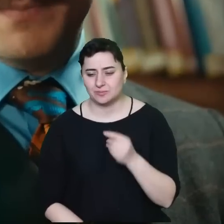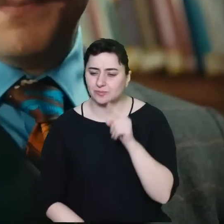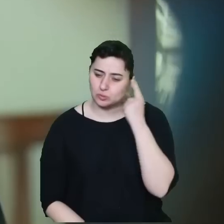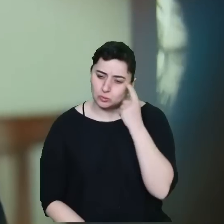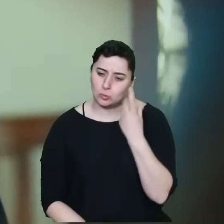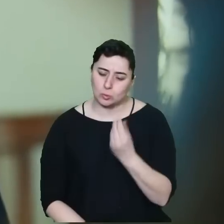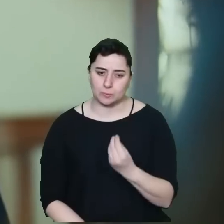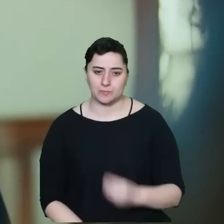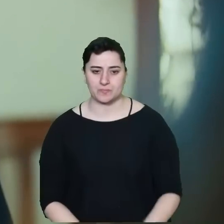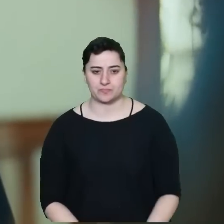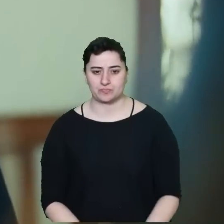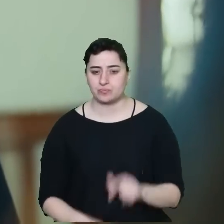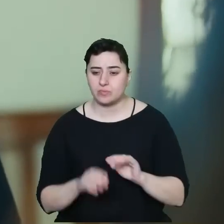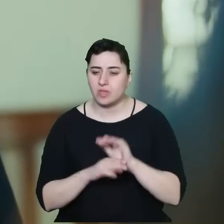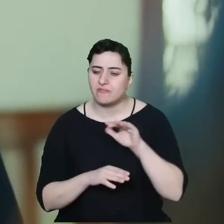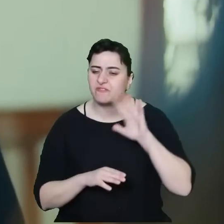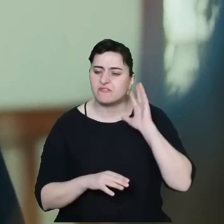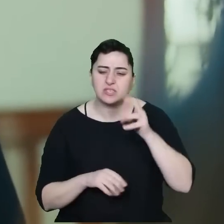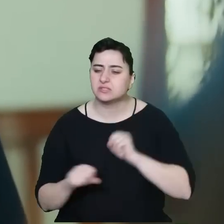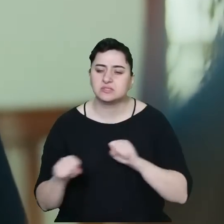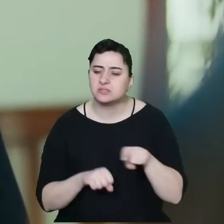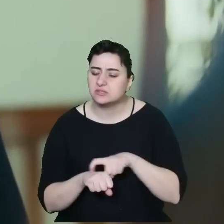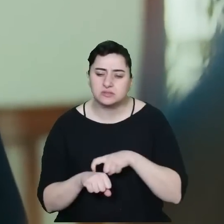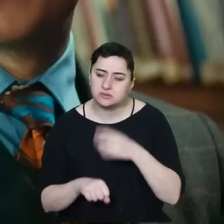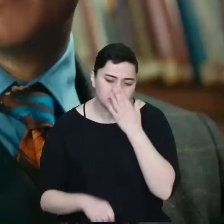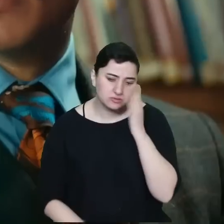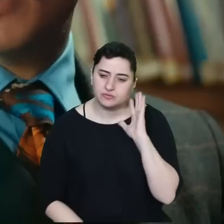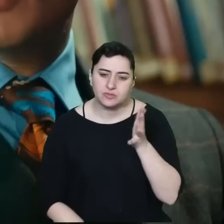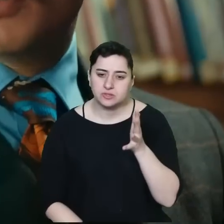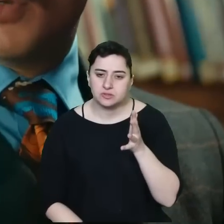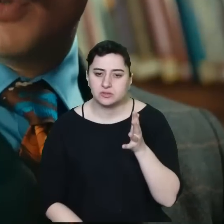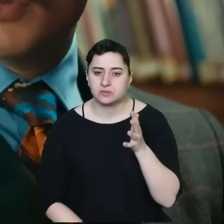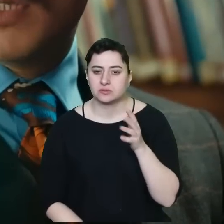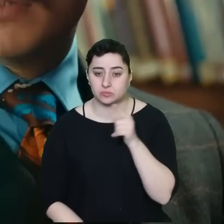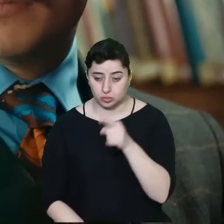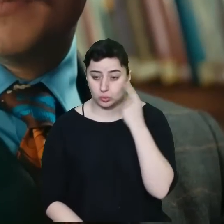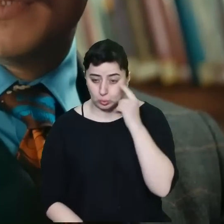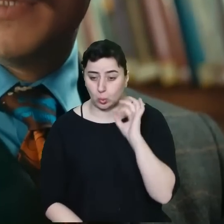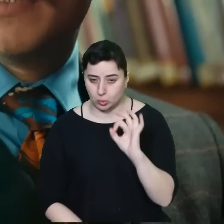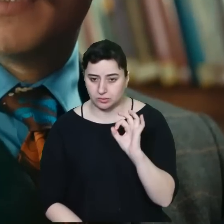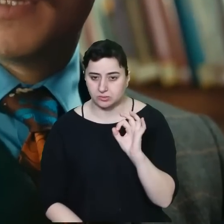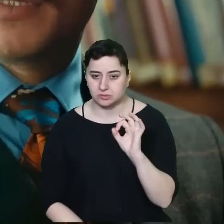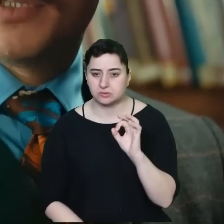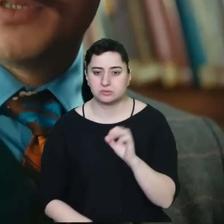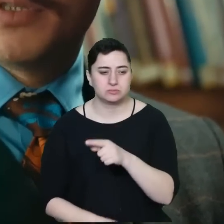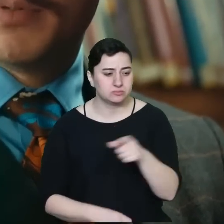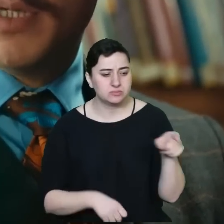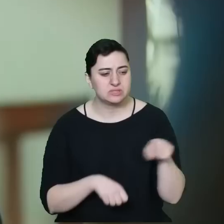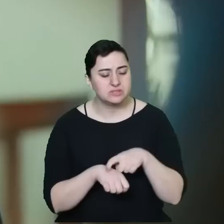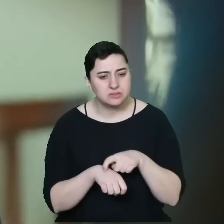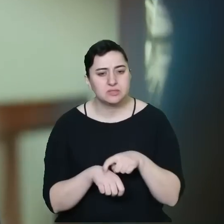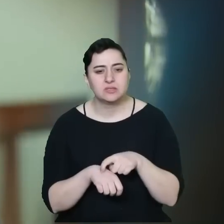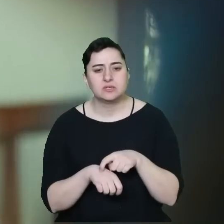Şöyle düşünelim. Bu hayatta en çok kime kızıyorsun? Kime sinir oluyorsun? Çünkü böyle düşünürsen seni sinir eden kişiden